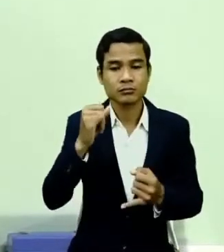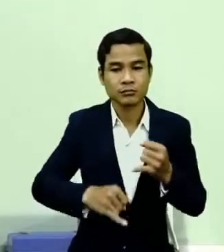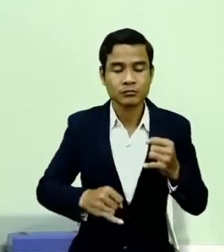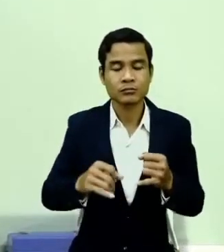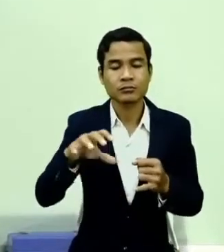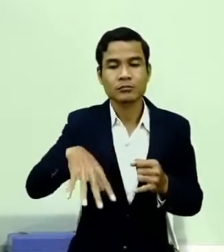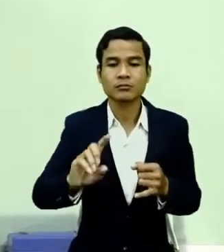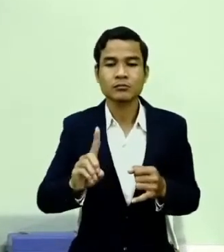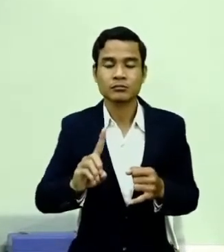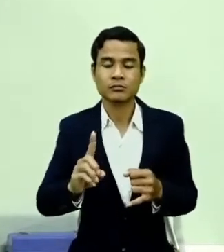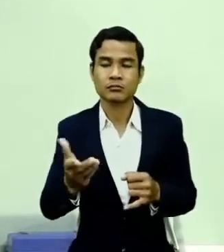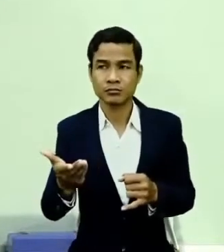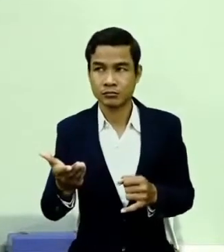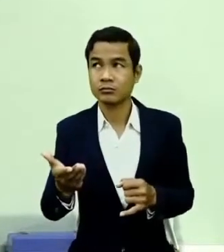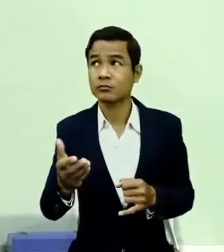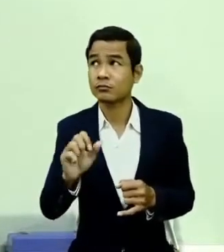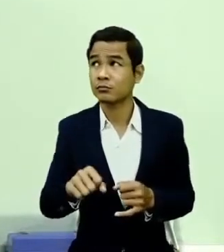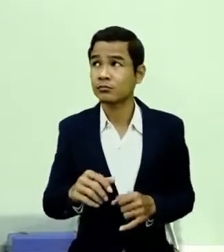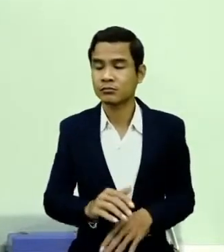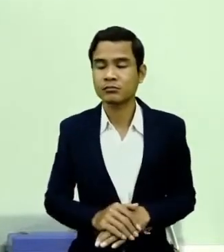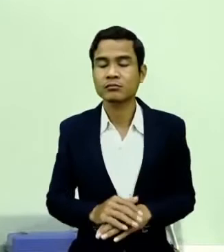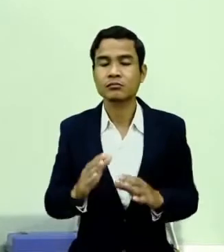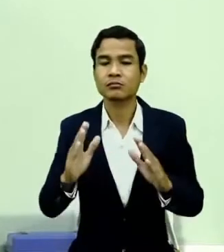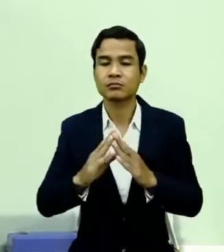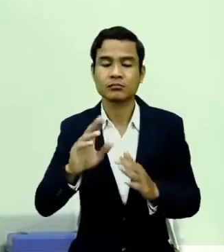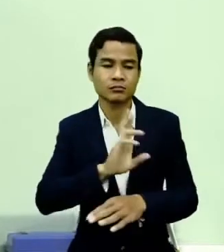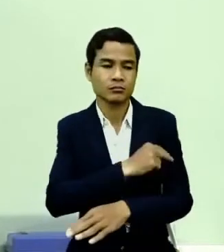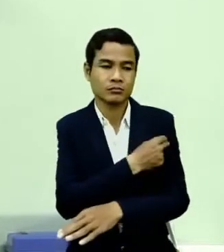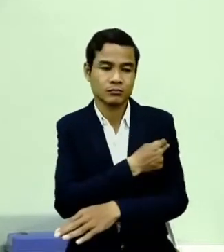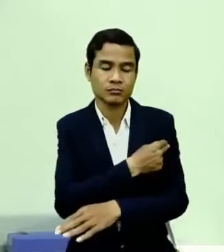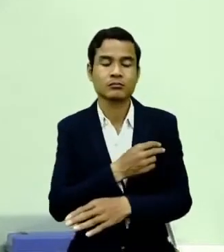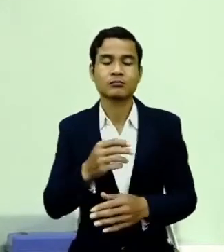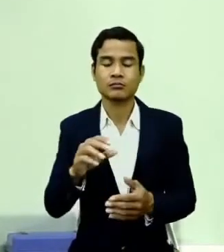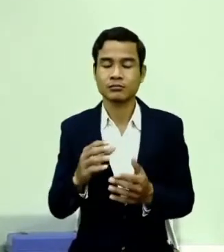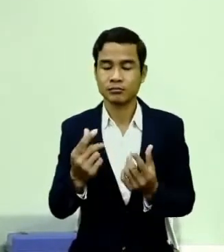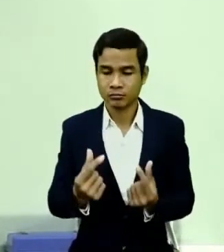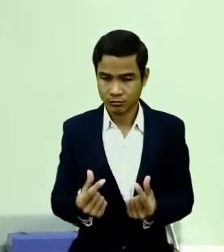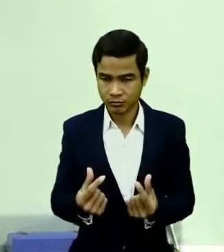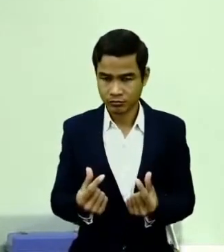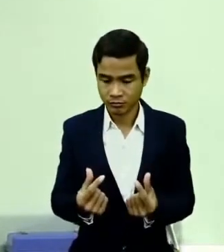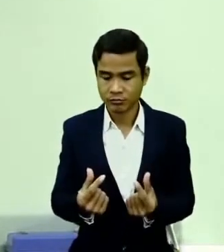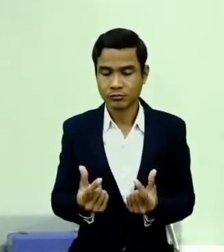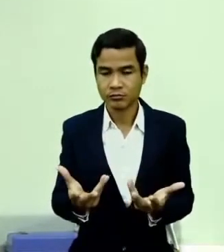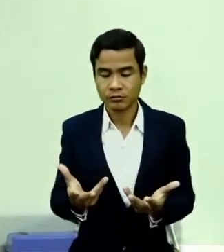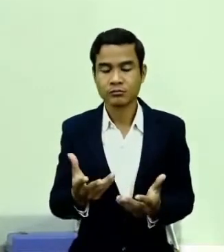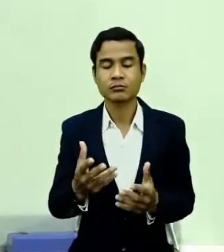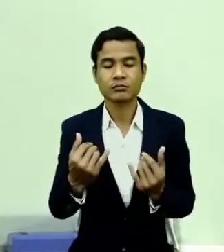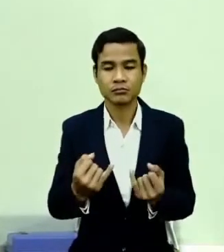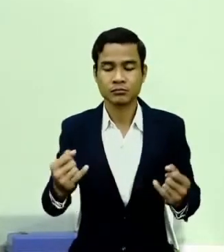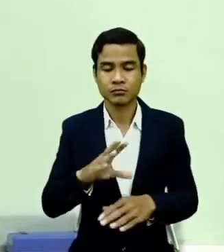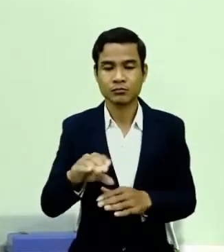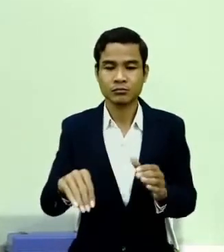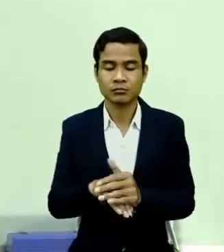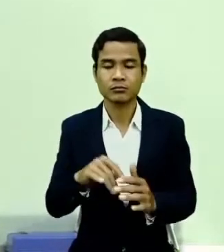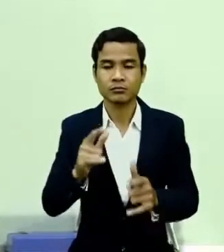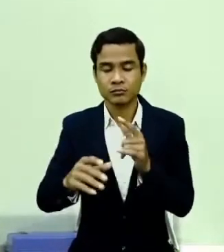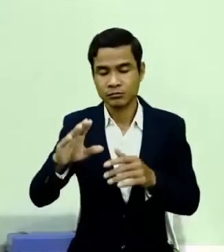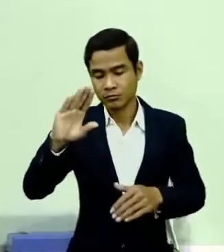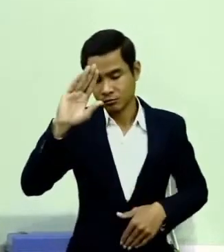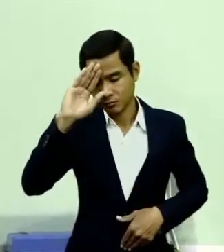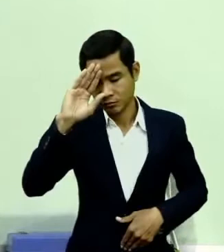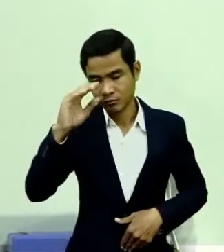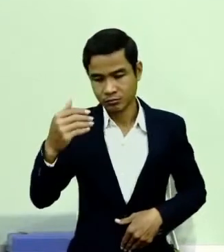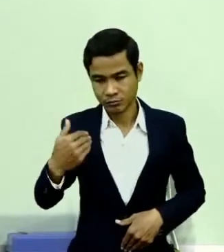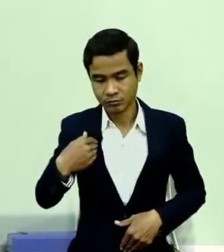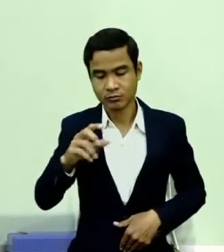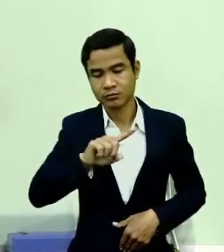con chà cứ nâng mật đô sọc hiệp được chứ nét cậu mà tặng ốc bỏ sân bờ miên chùm ngứ cứ